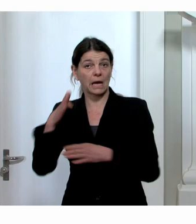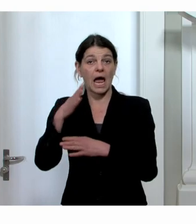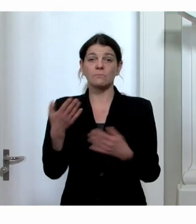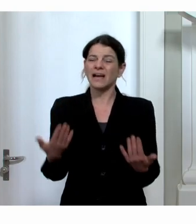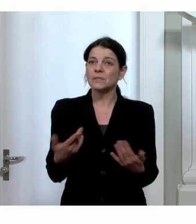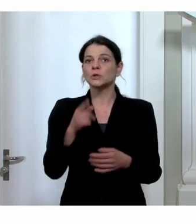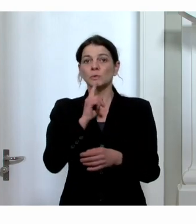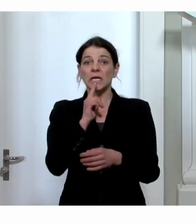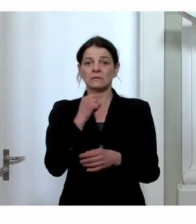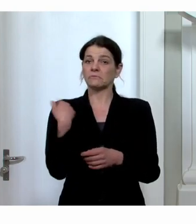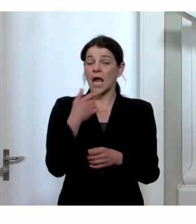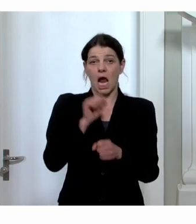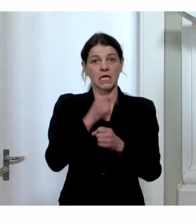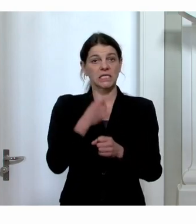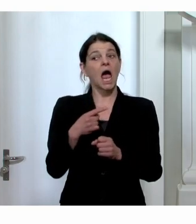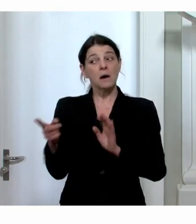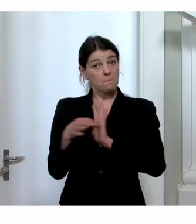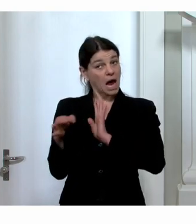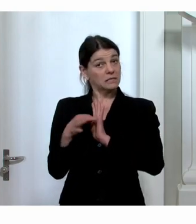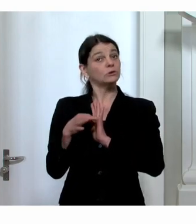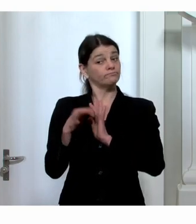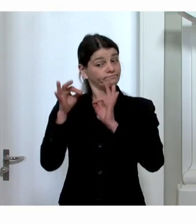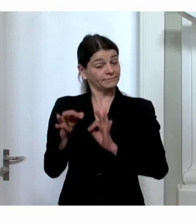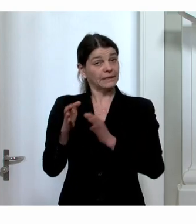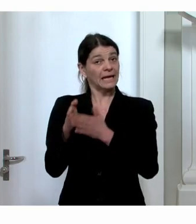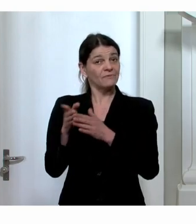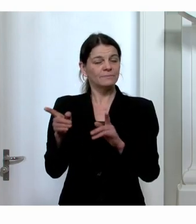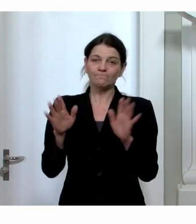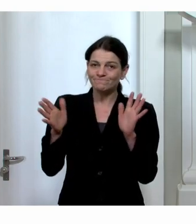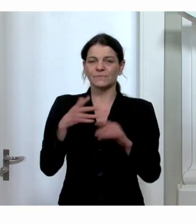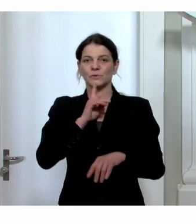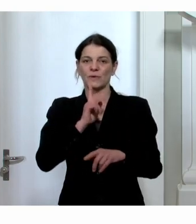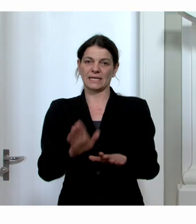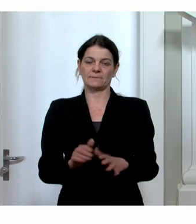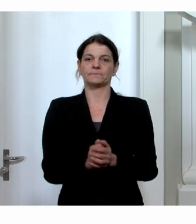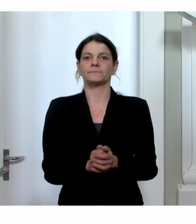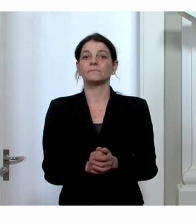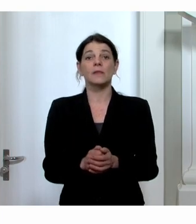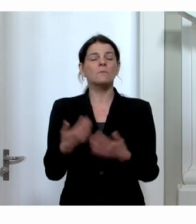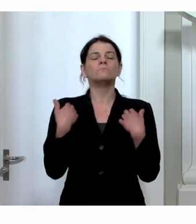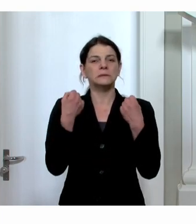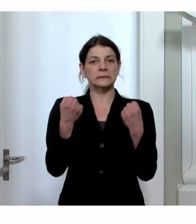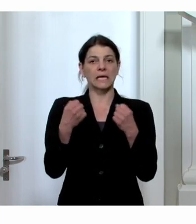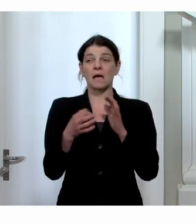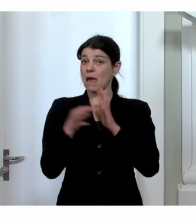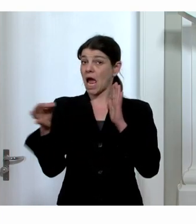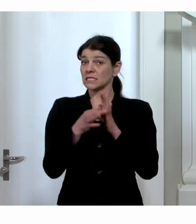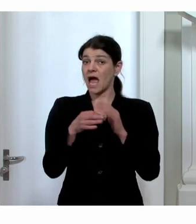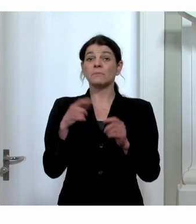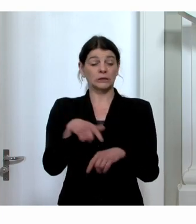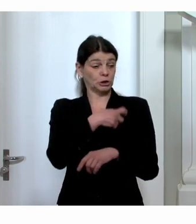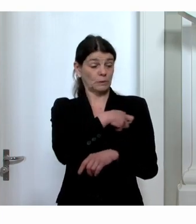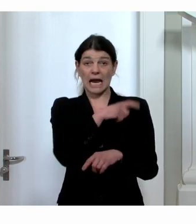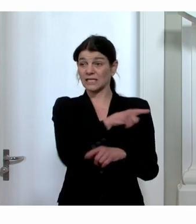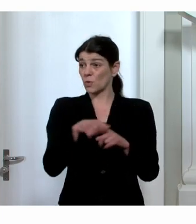um sagen zu können, dass die Maßnahmen schon sehr gut wirken. Wir sind aber überzeugt, dass die Maßnahmen, die ergriffen wurden in der Schweiz